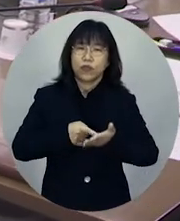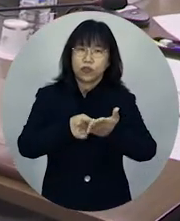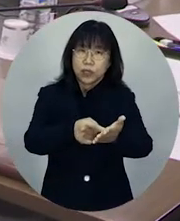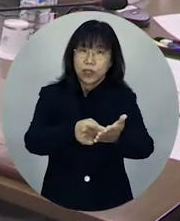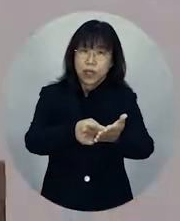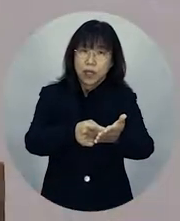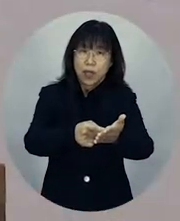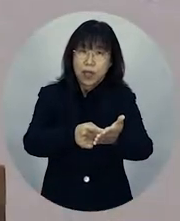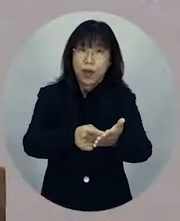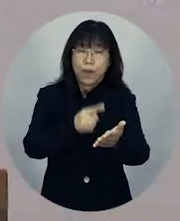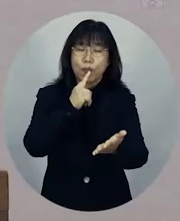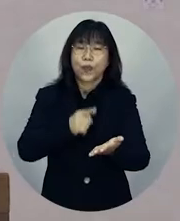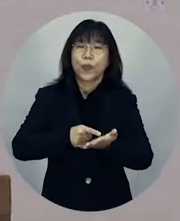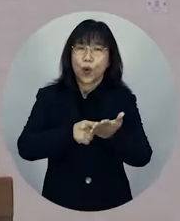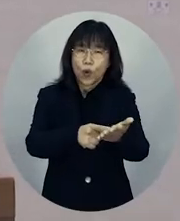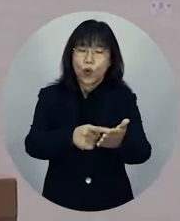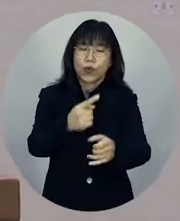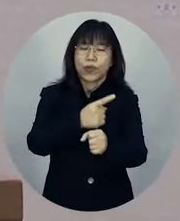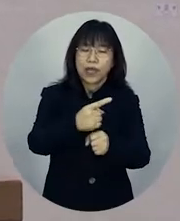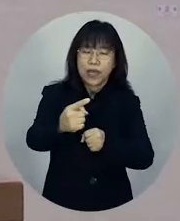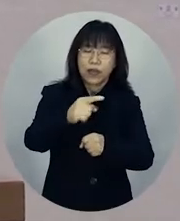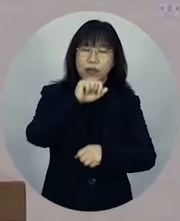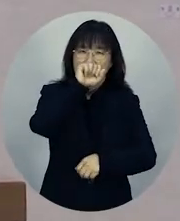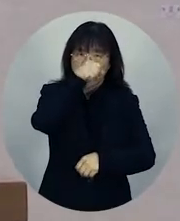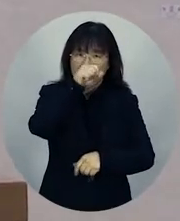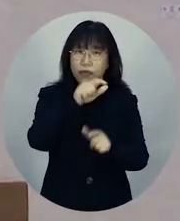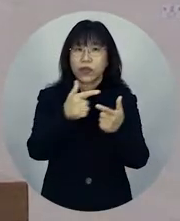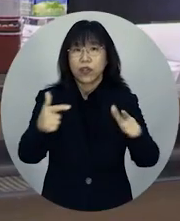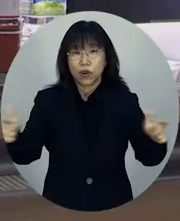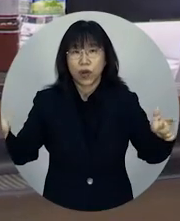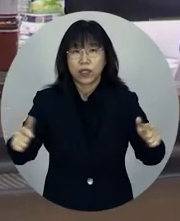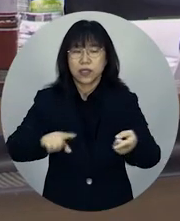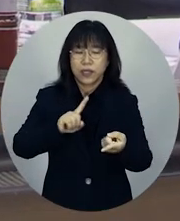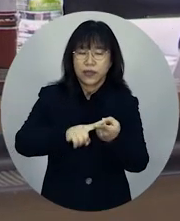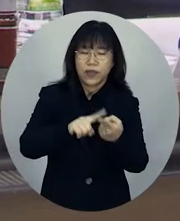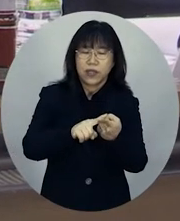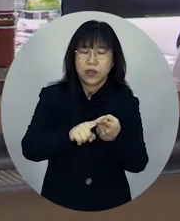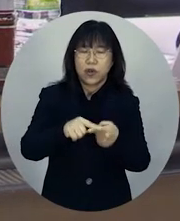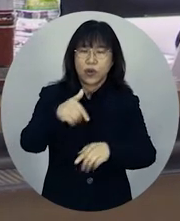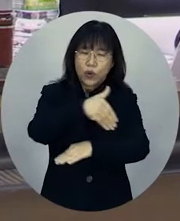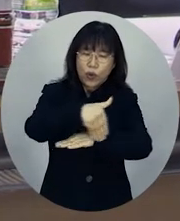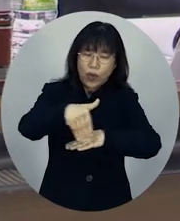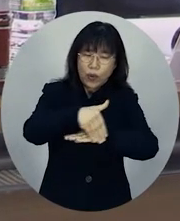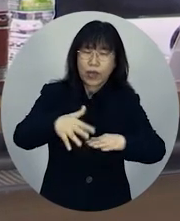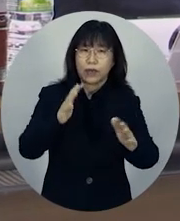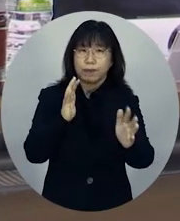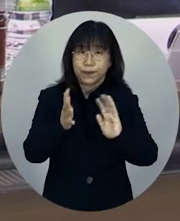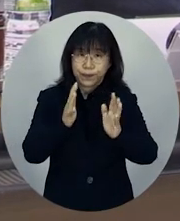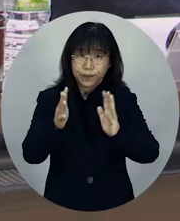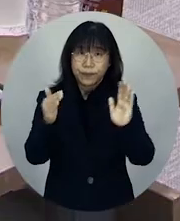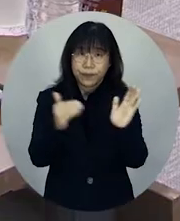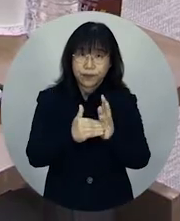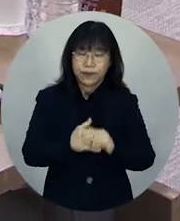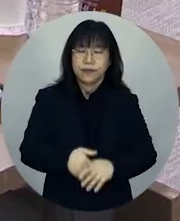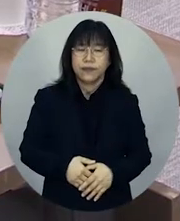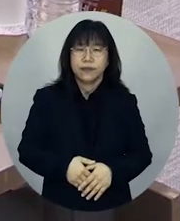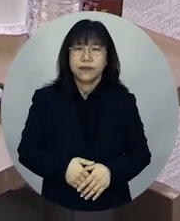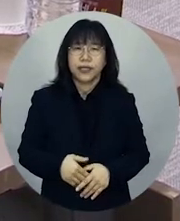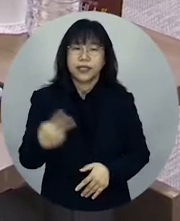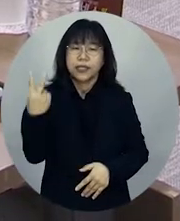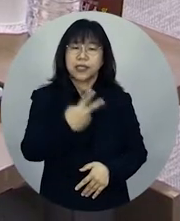동안에 사업 추진실적 보고와 내년도 사업계획과 예산안 및 장학생 선발 계획안 심의회 건 등이